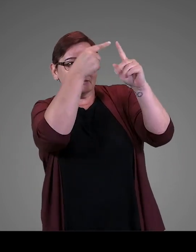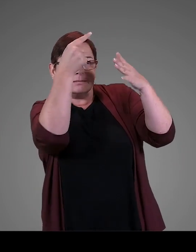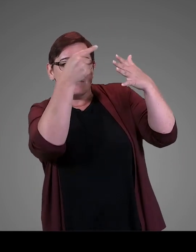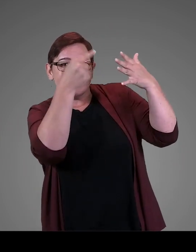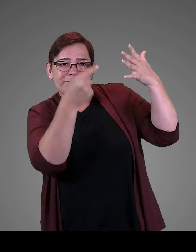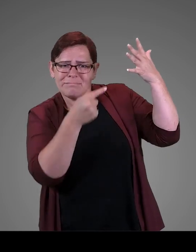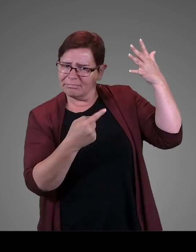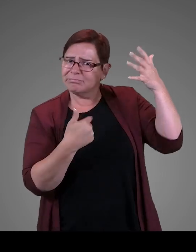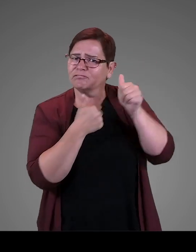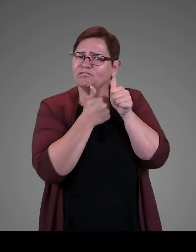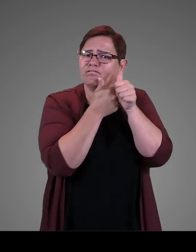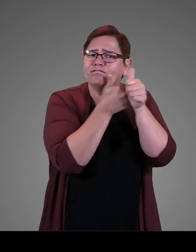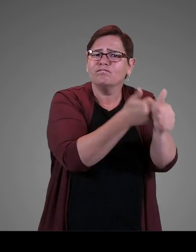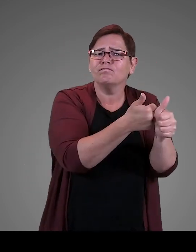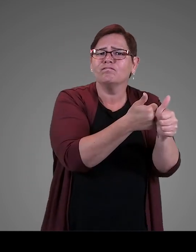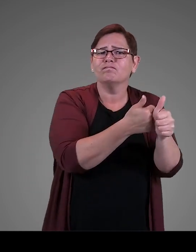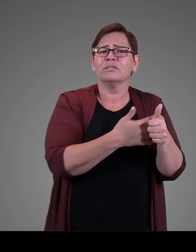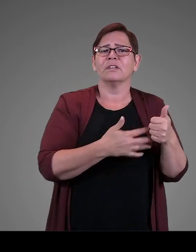Oui.